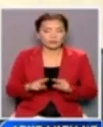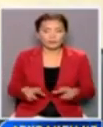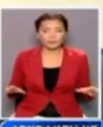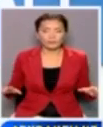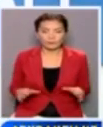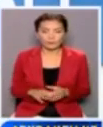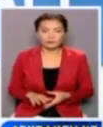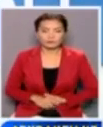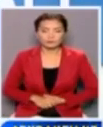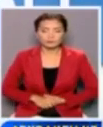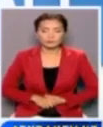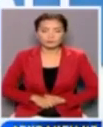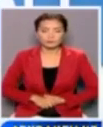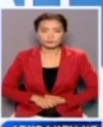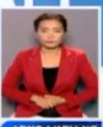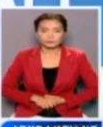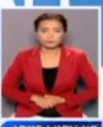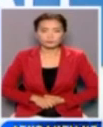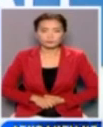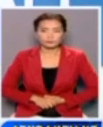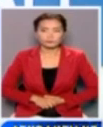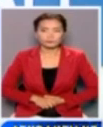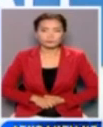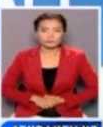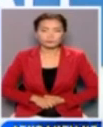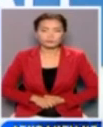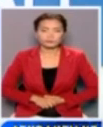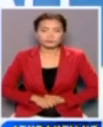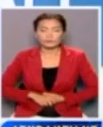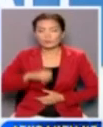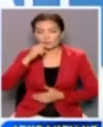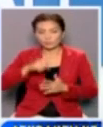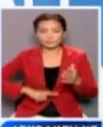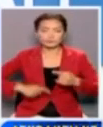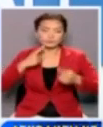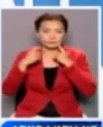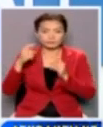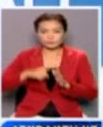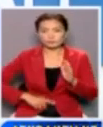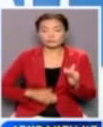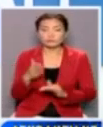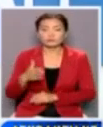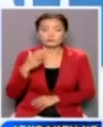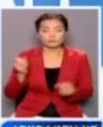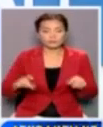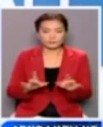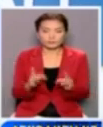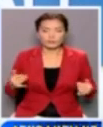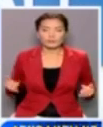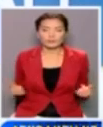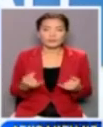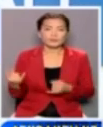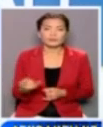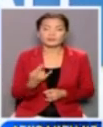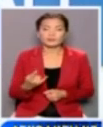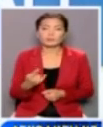партии. Сеним диалог болашакка нык кадам. Доверие, диалог, уверенность в будущем. Можно отметить, что на